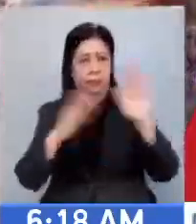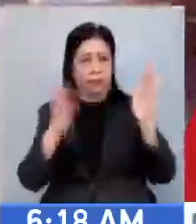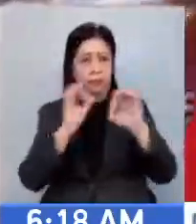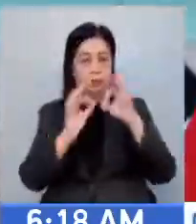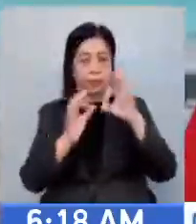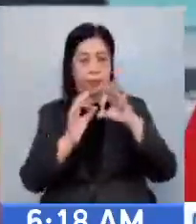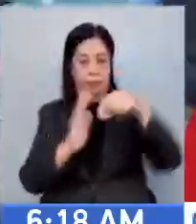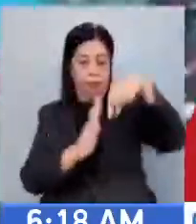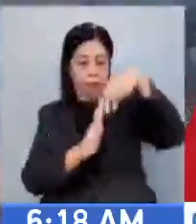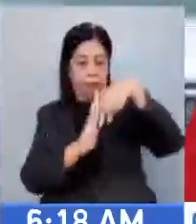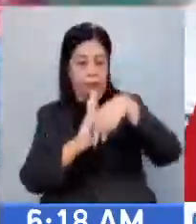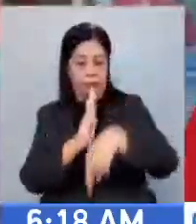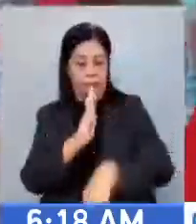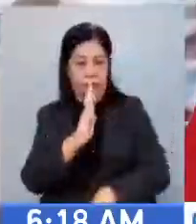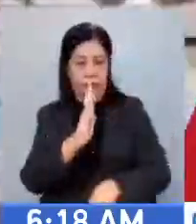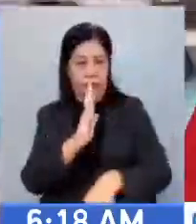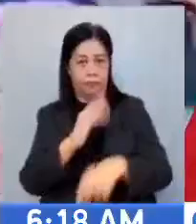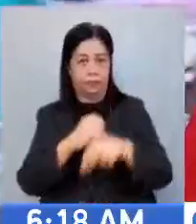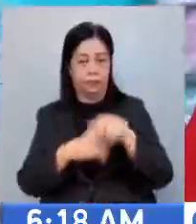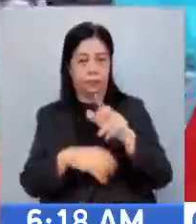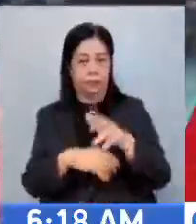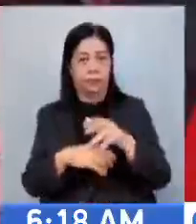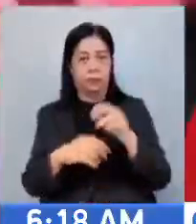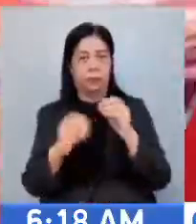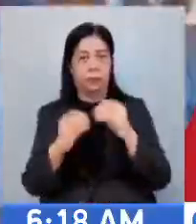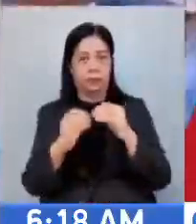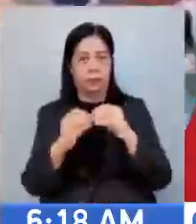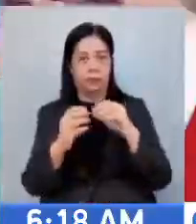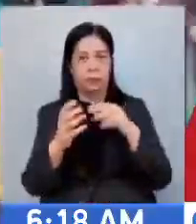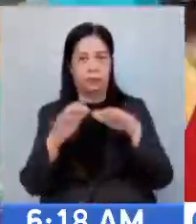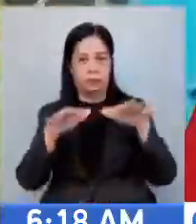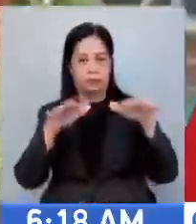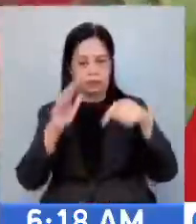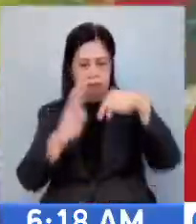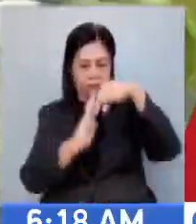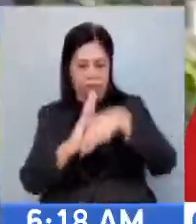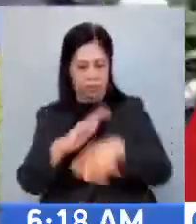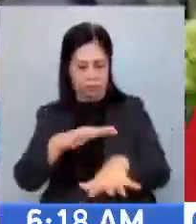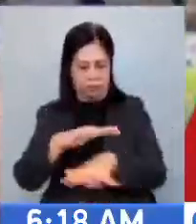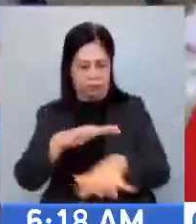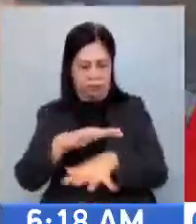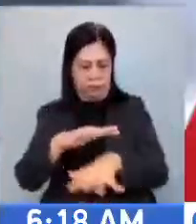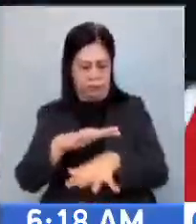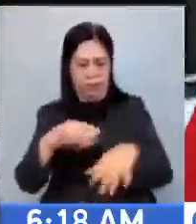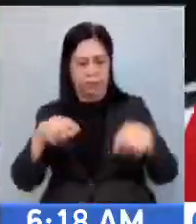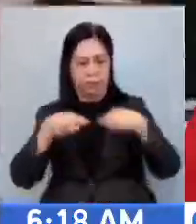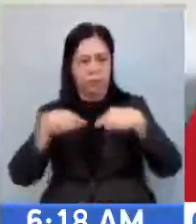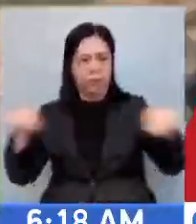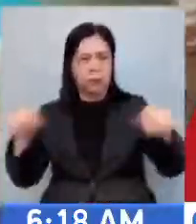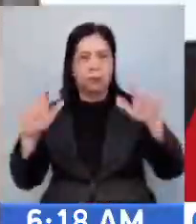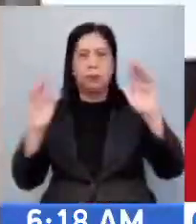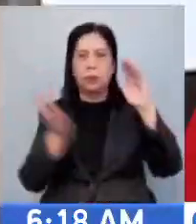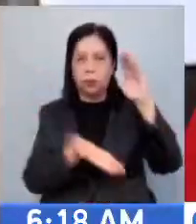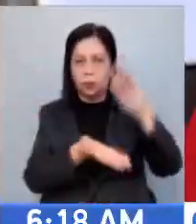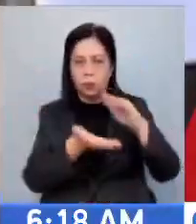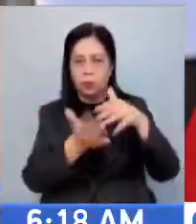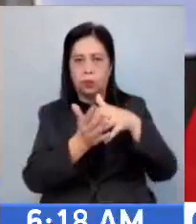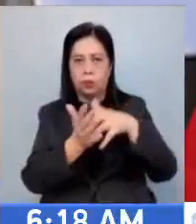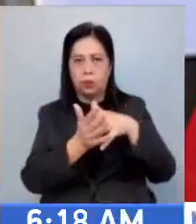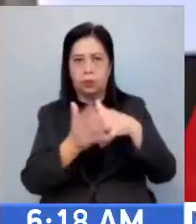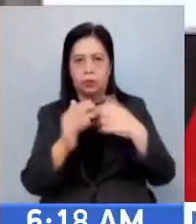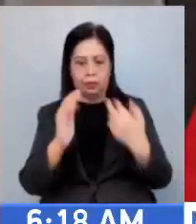50 kilometers, mas humihina na po yung energy kasi na-absorb ng mga bato ang enerhiya ng lindol.